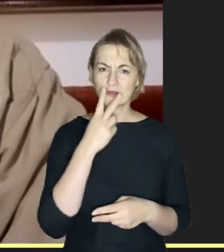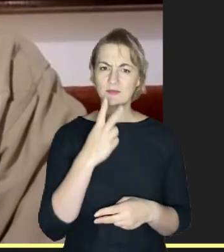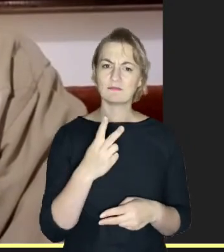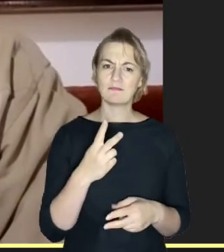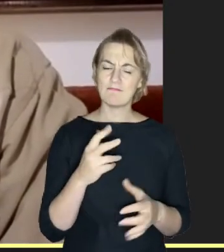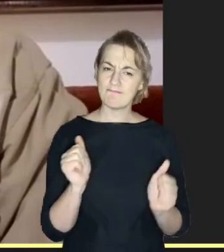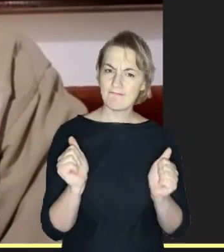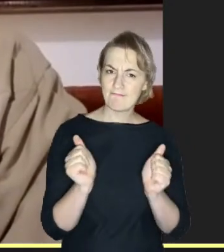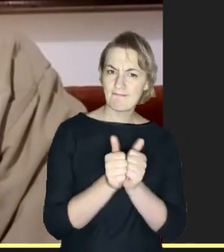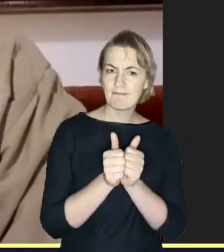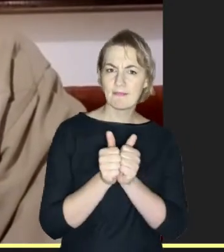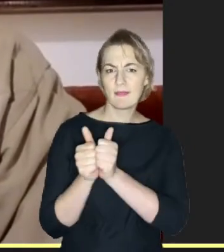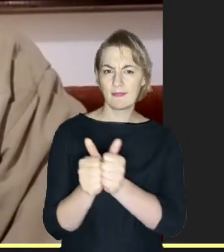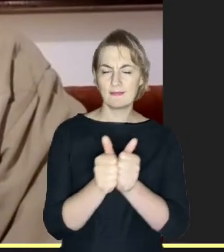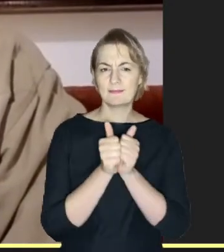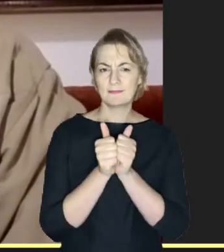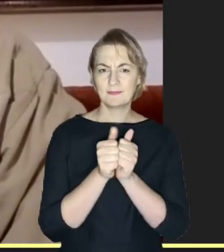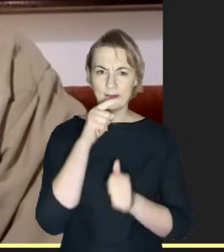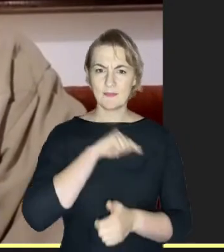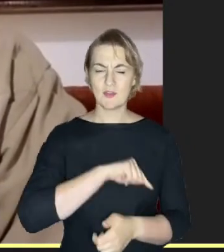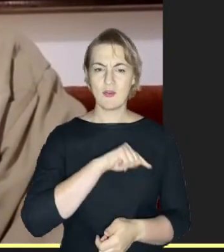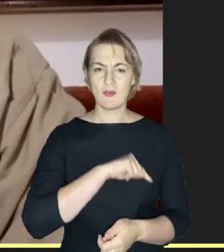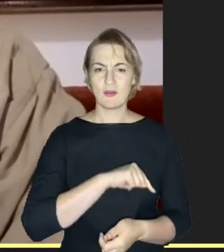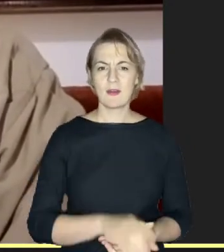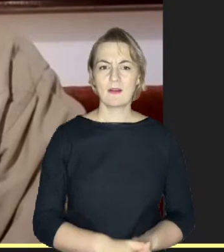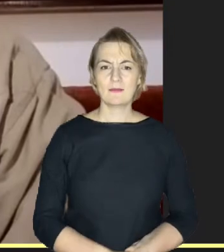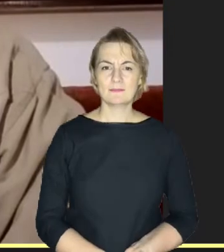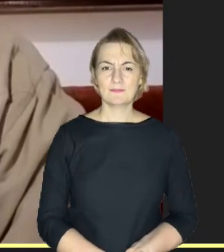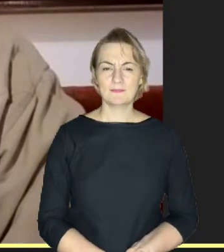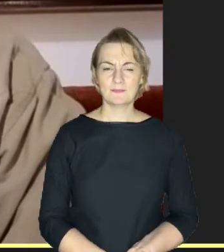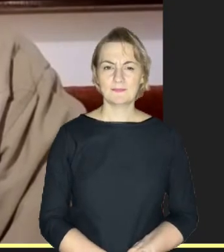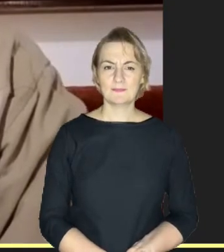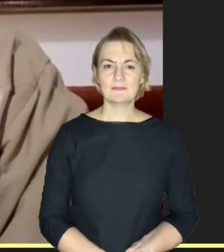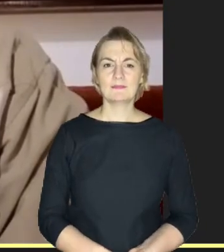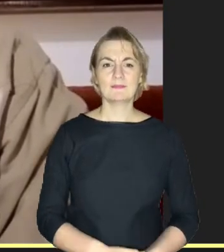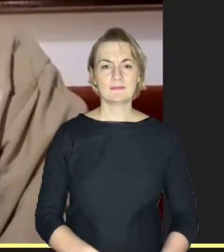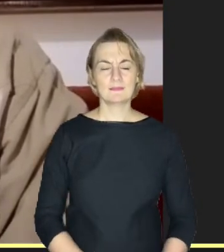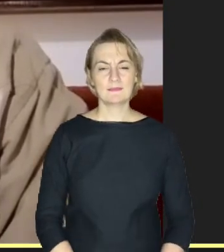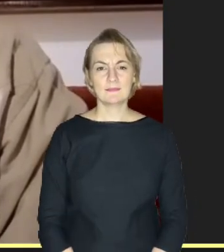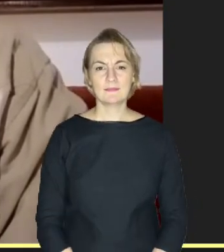rzecznikiem integralnej psychologii. Najczęściej tam się wymienia